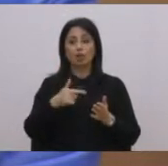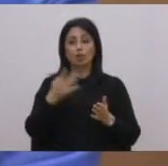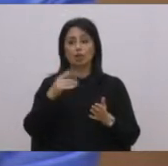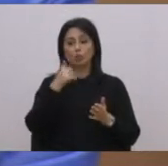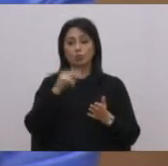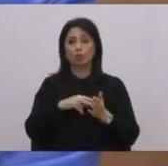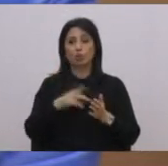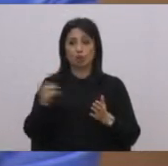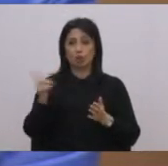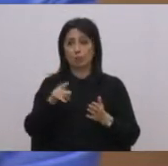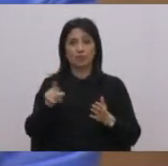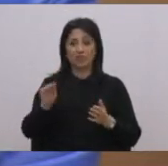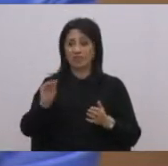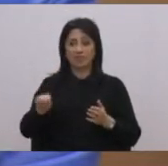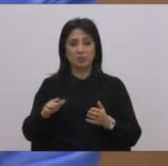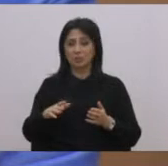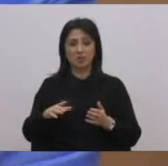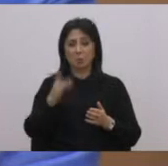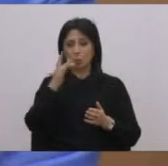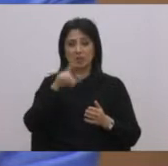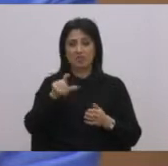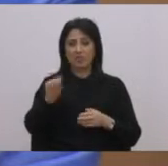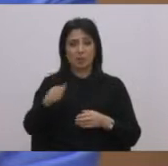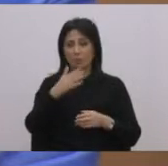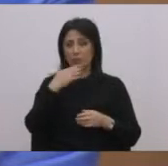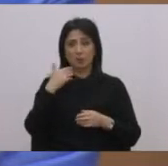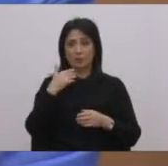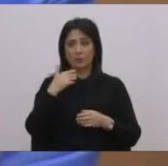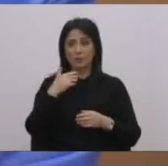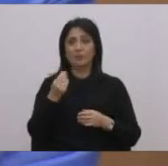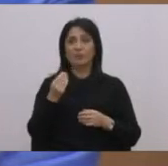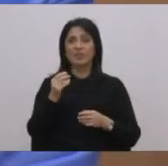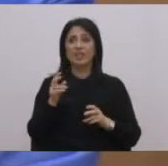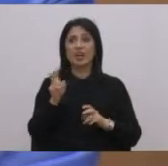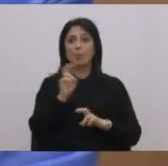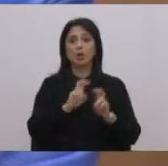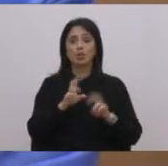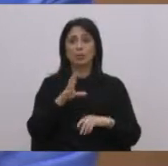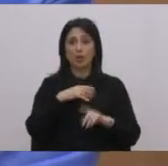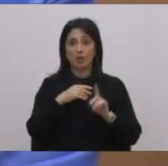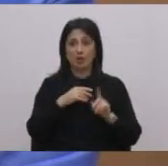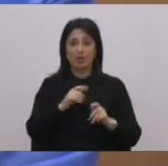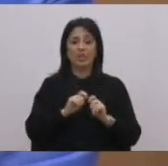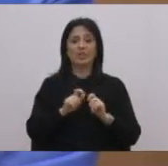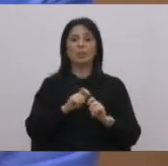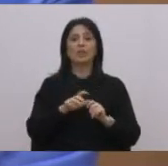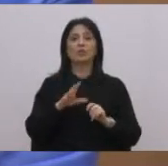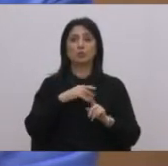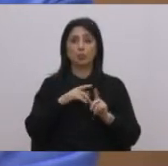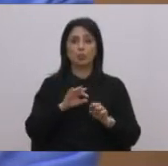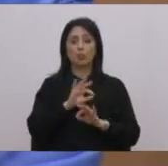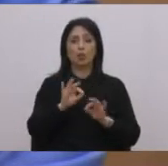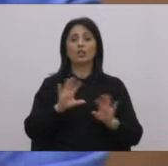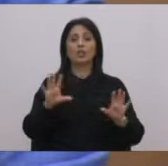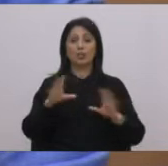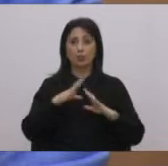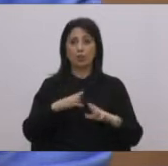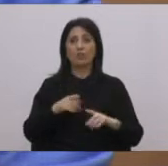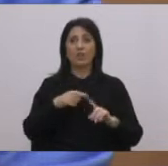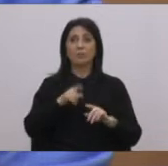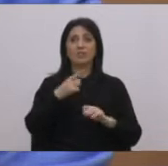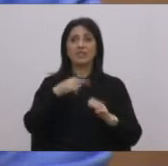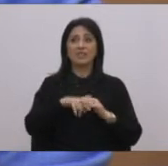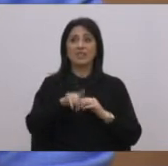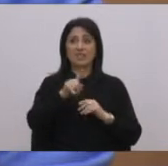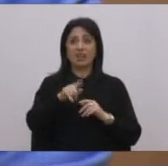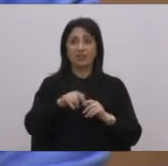biuge, deși e musulia, de aici asta dar țeria, tu vei să rusta lui Zișe Sahib, tanha, modzie bulițico, da, pina se bulițico, e proiect, da, imi zgamuro,